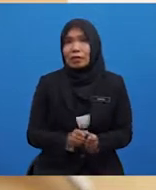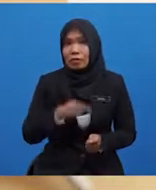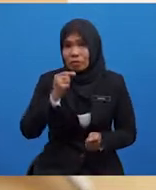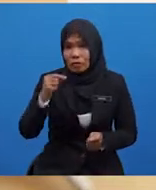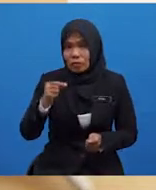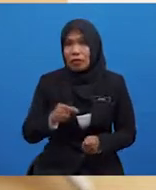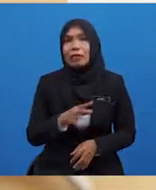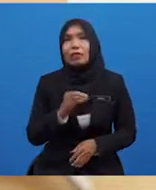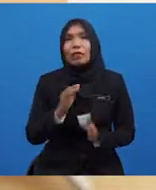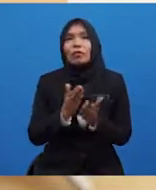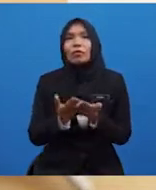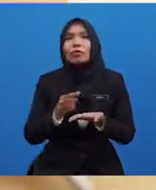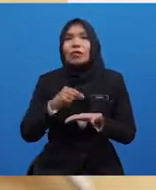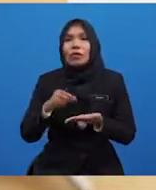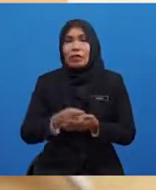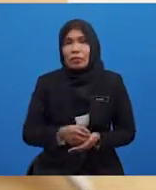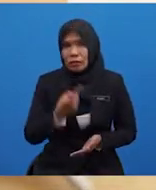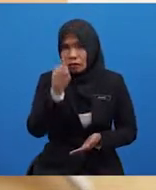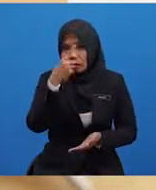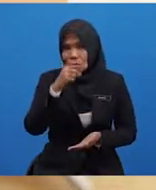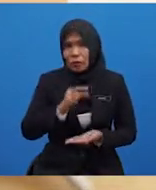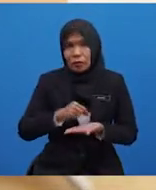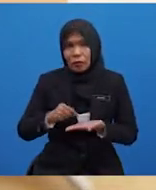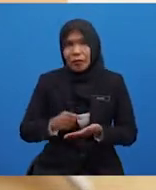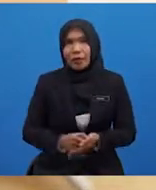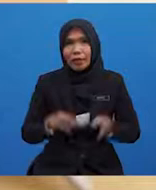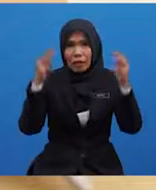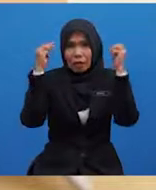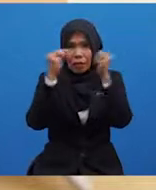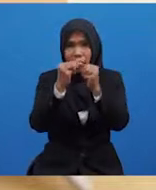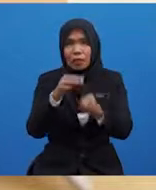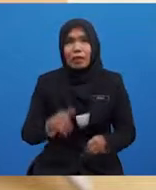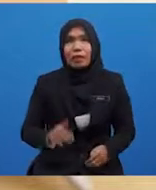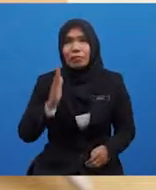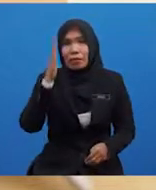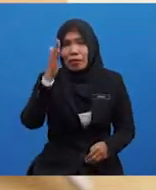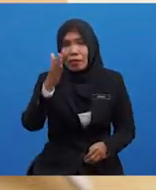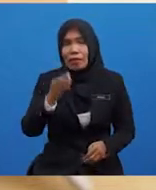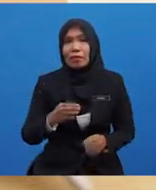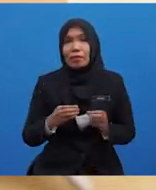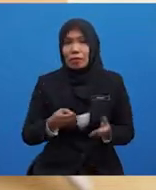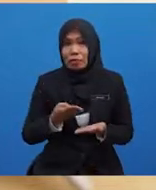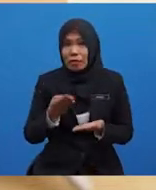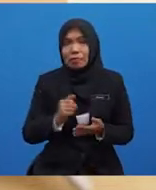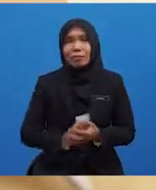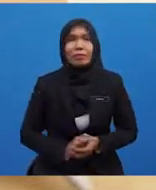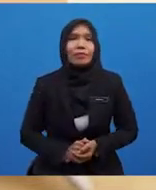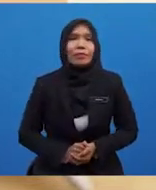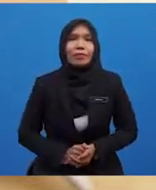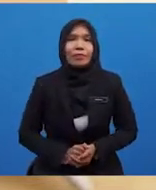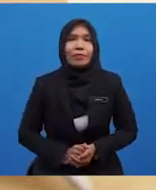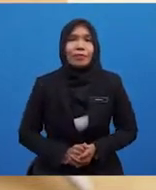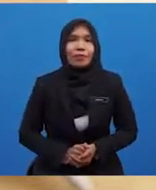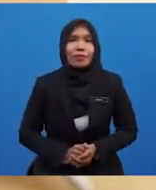buku catatan untuk menulis maklumat yang akan cikgu kongsikan.